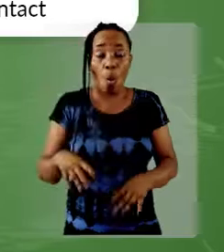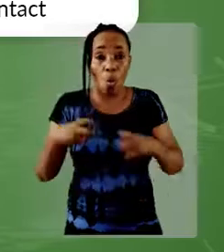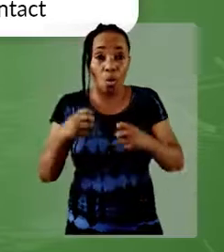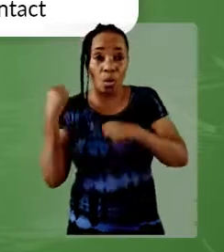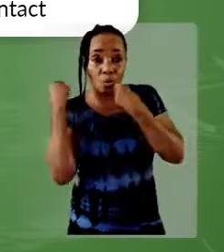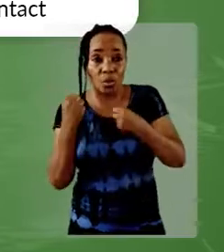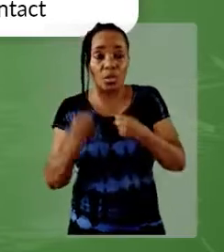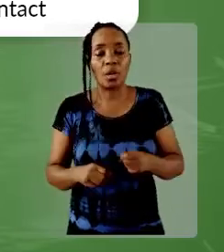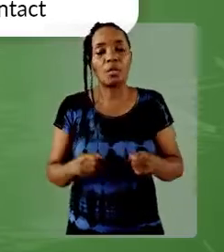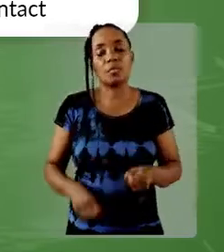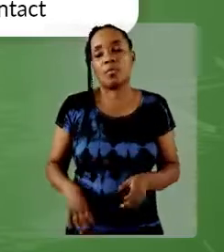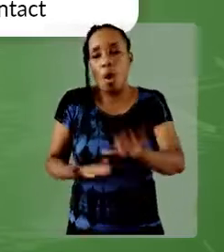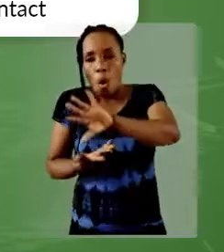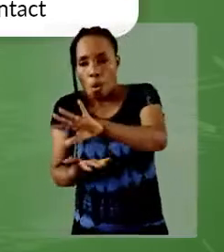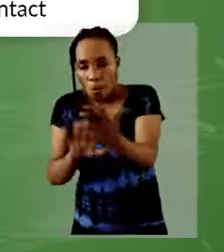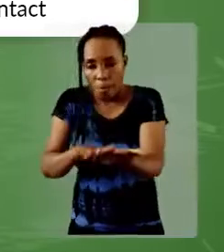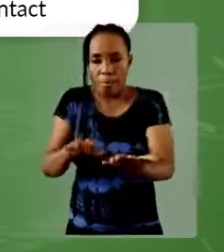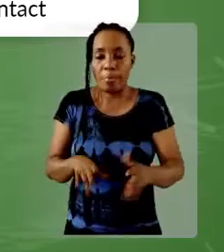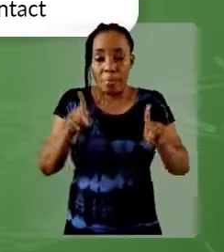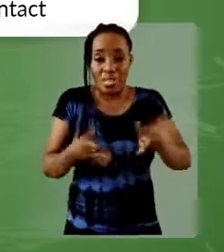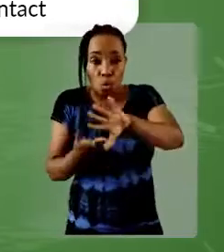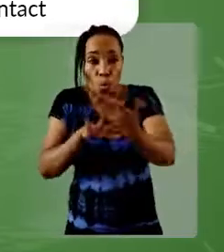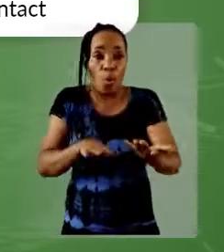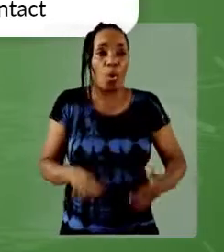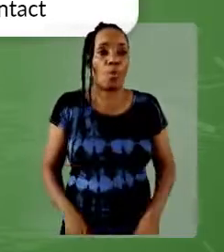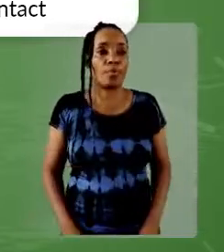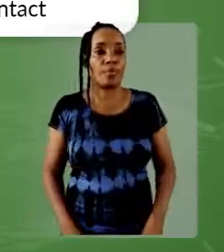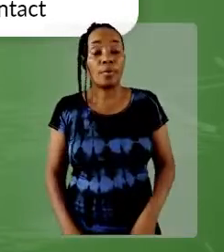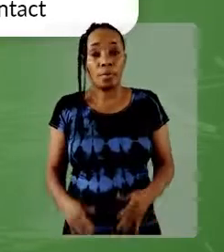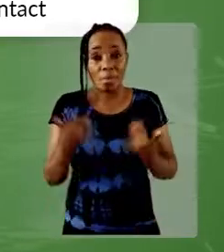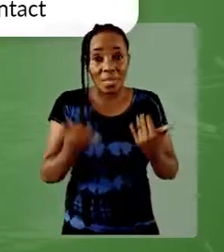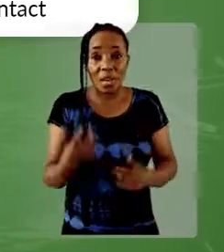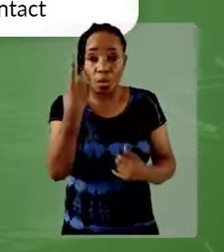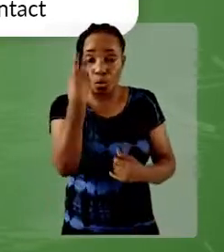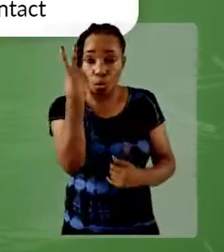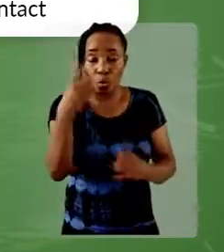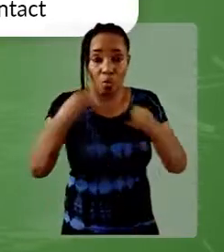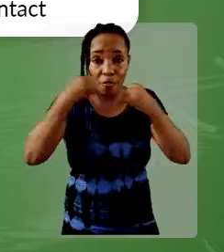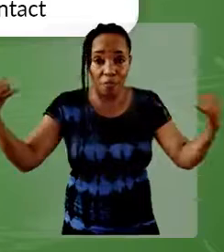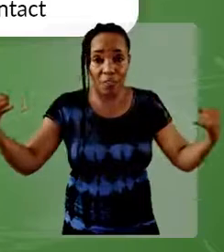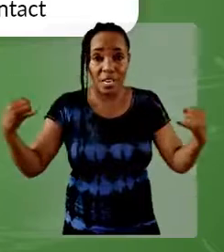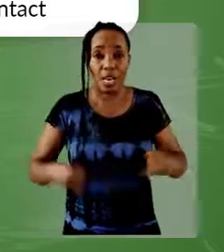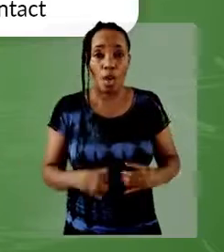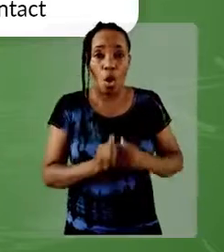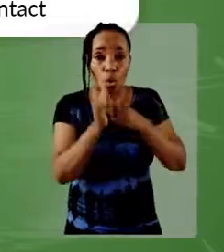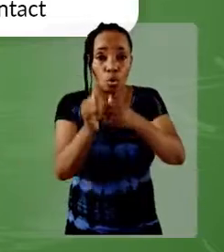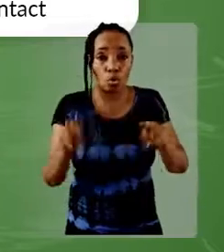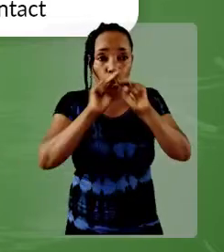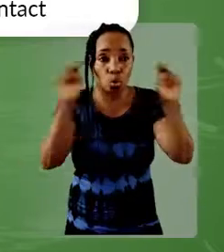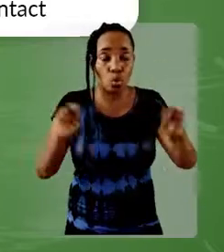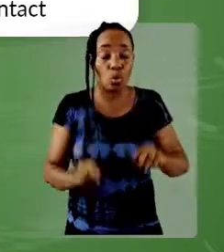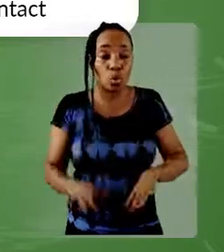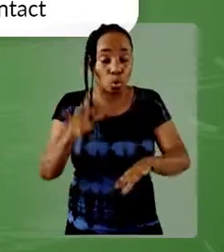asphyxie. Deux fils conducteurs nus se touchent ou les deux bornes d'un générateur sont